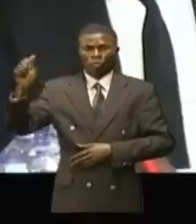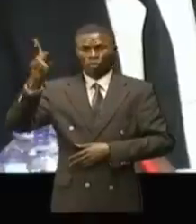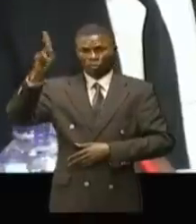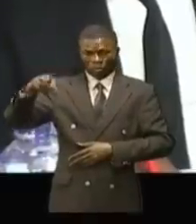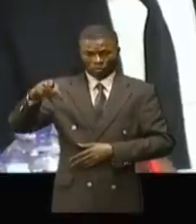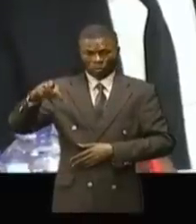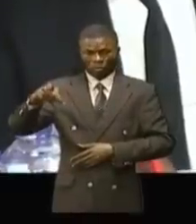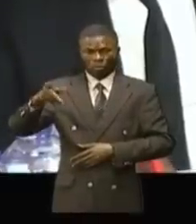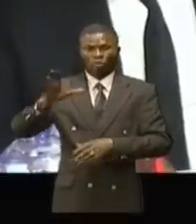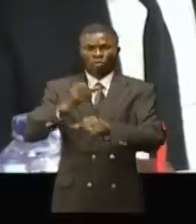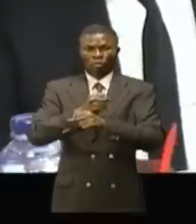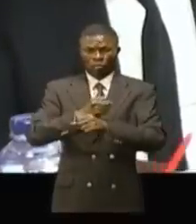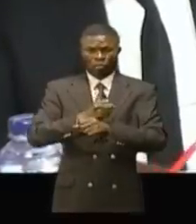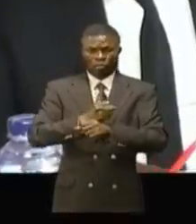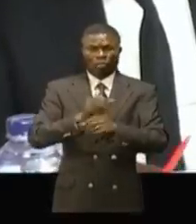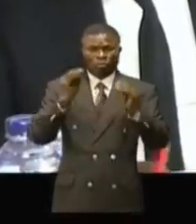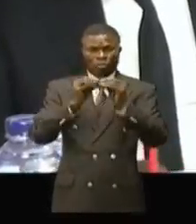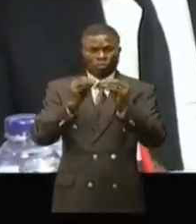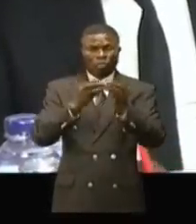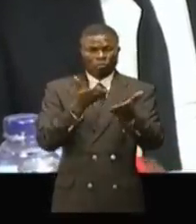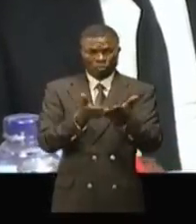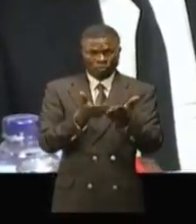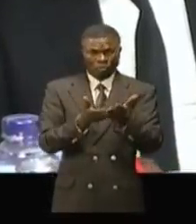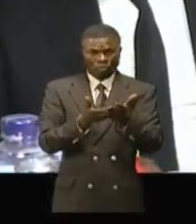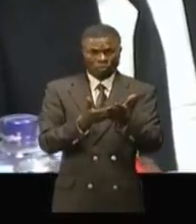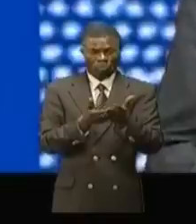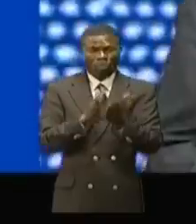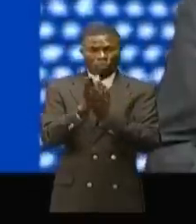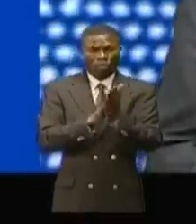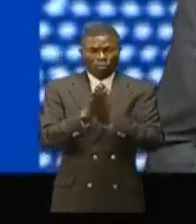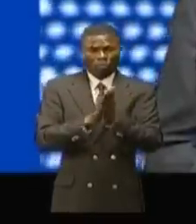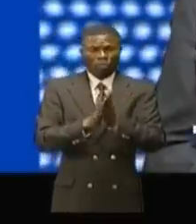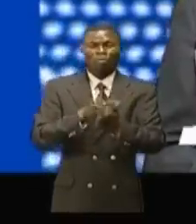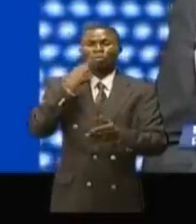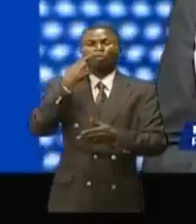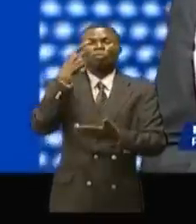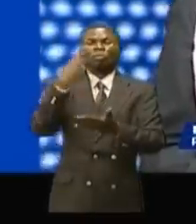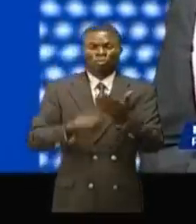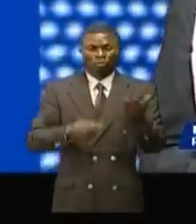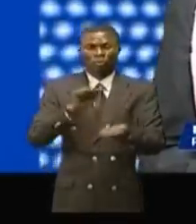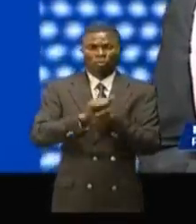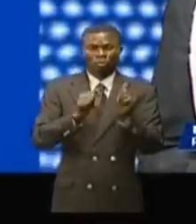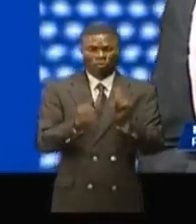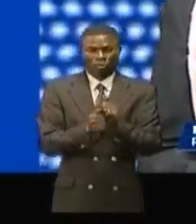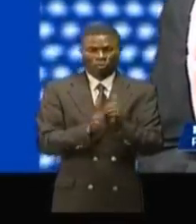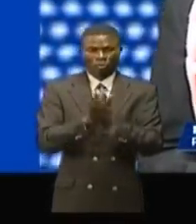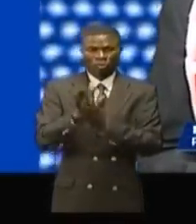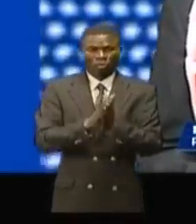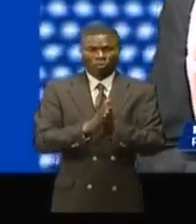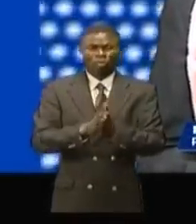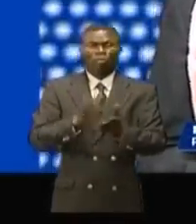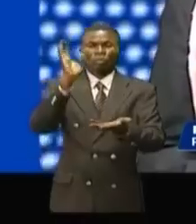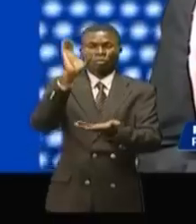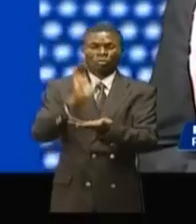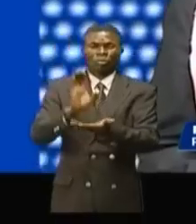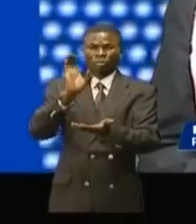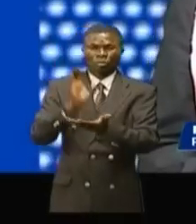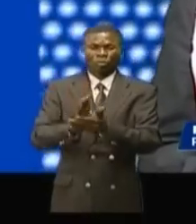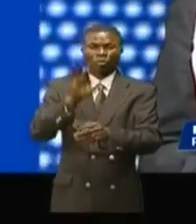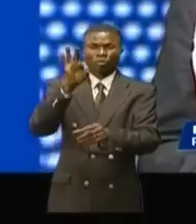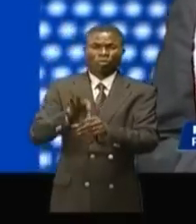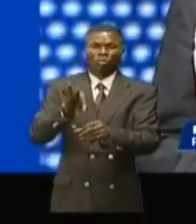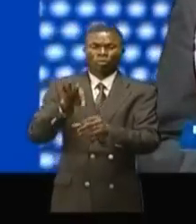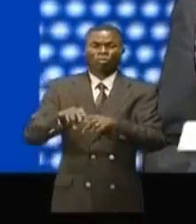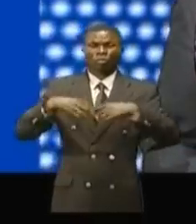en sigle. Cette réunion a essentiellement débattu des questions liées à la cartographie